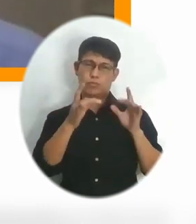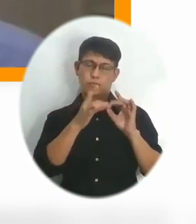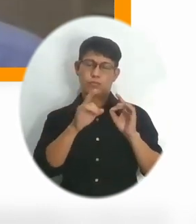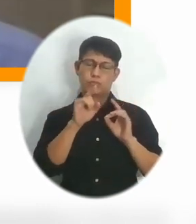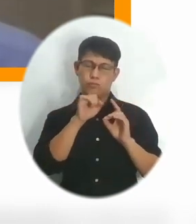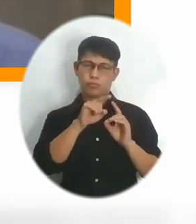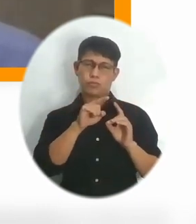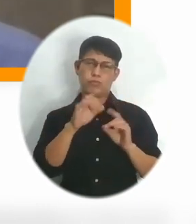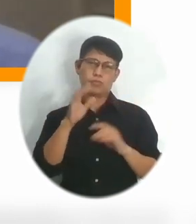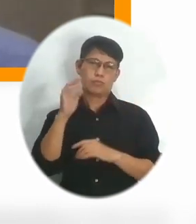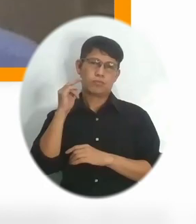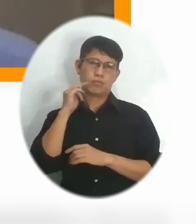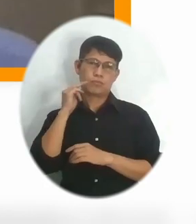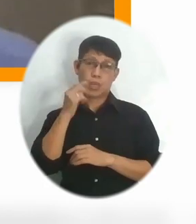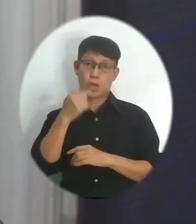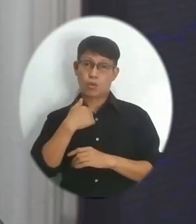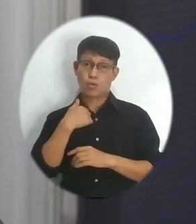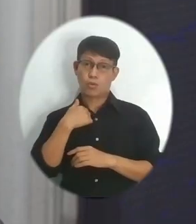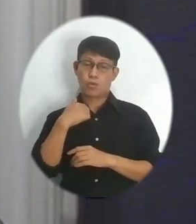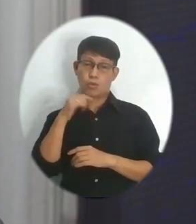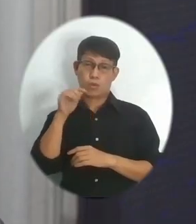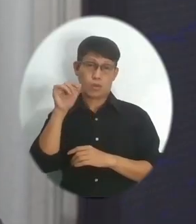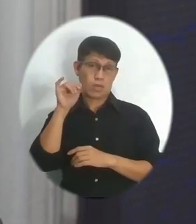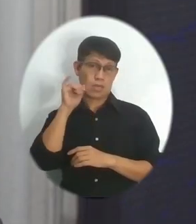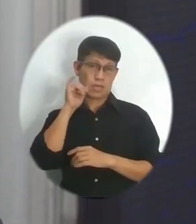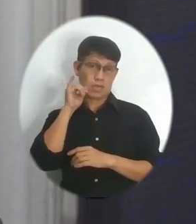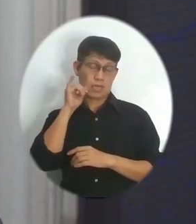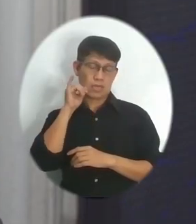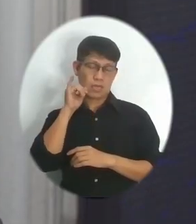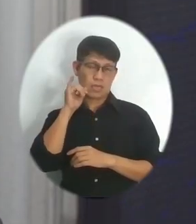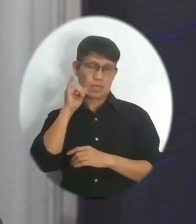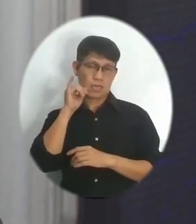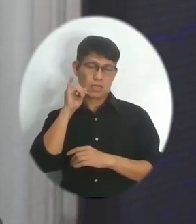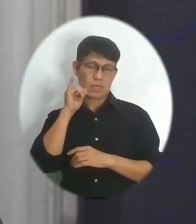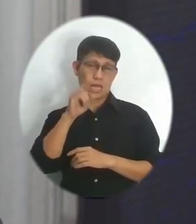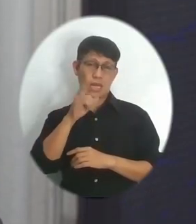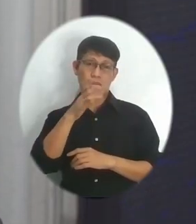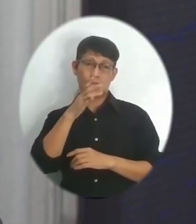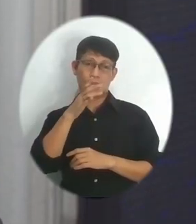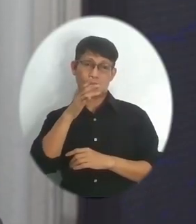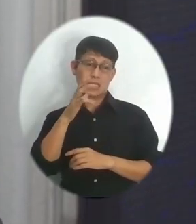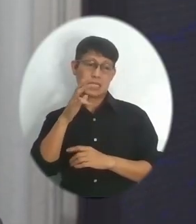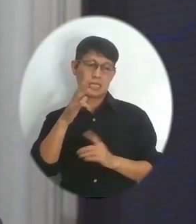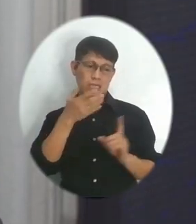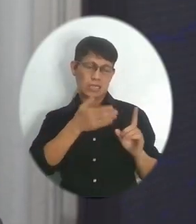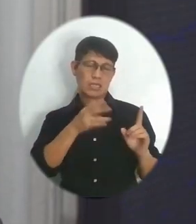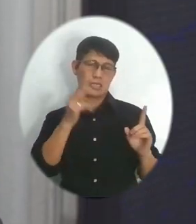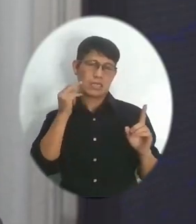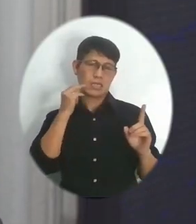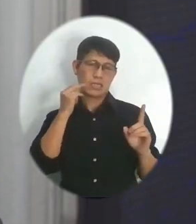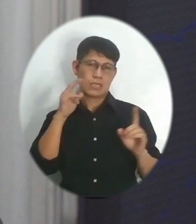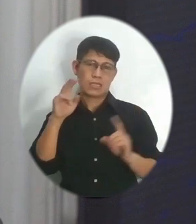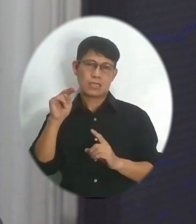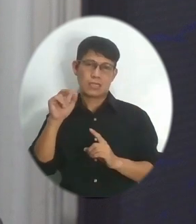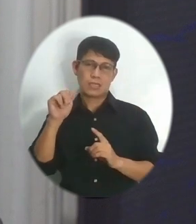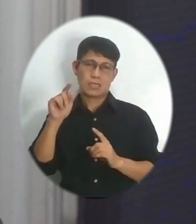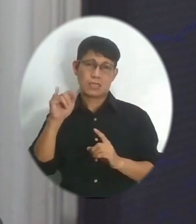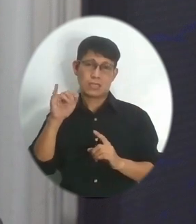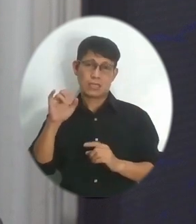Tungayan natin ang mga nagaganap doon. Ako po si Aisa Esmeharda po, nanay po ni Natalie,